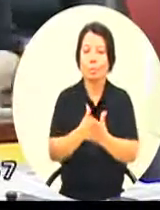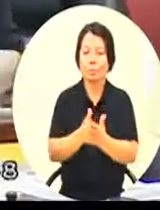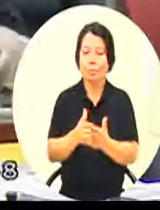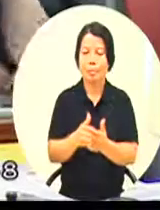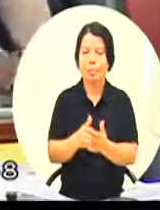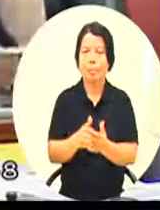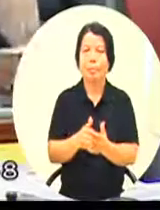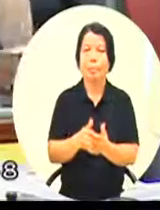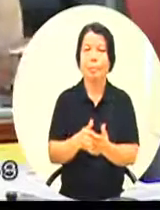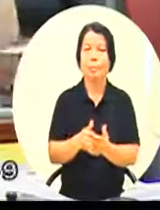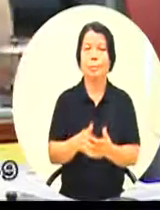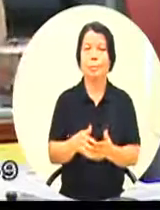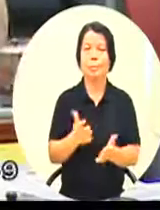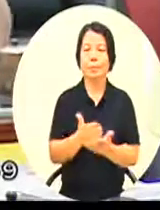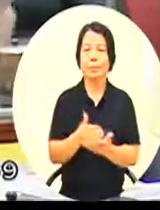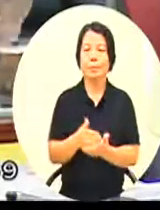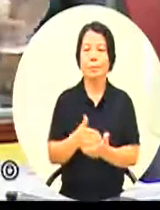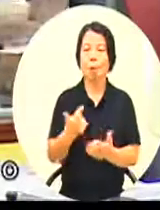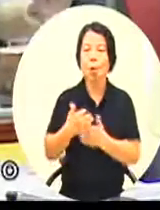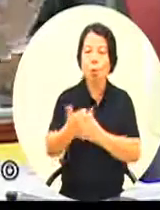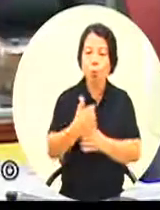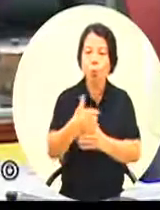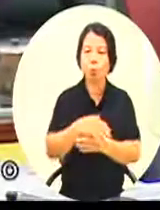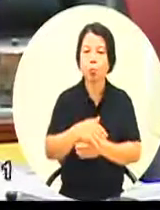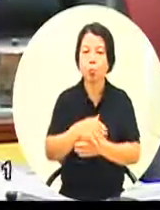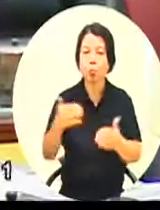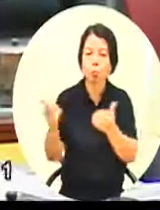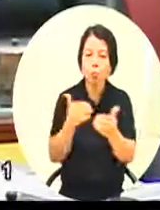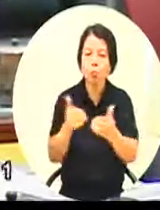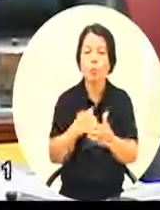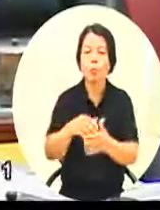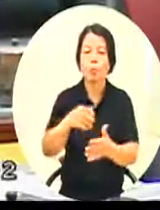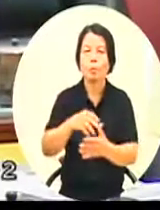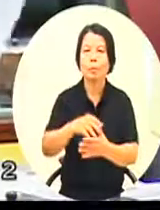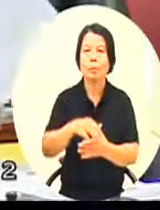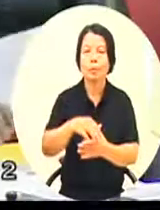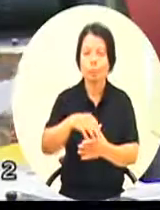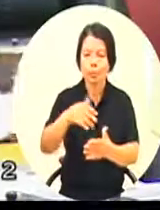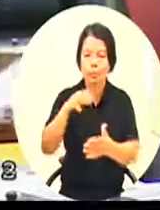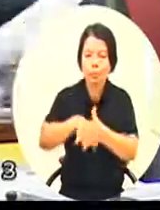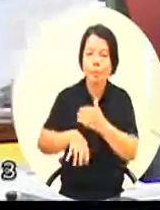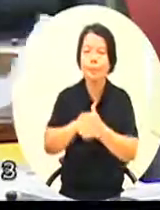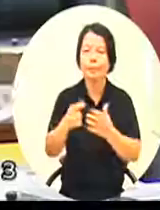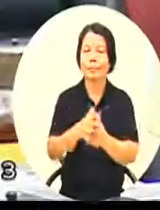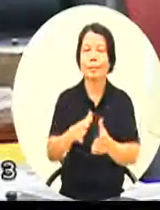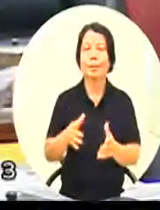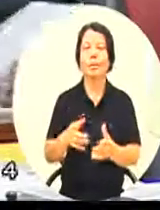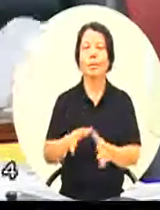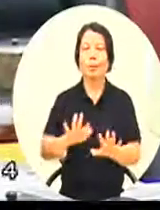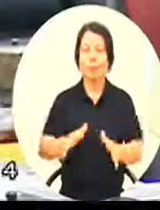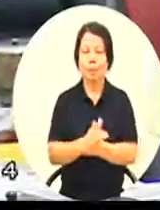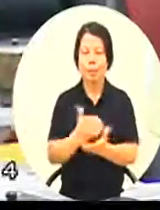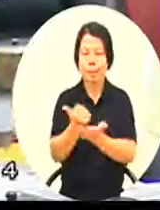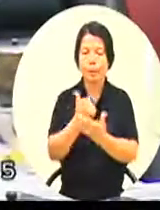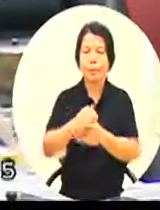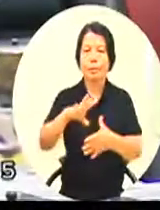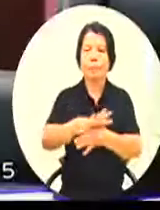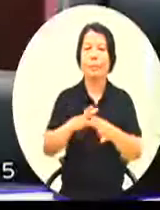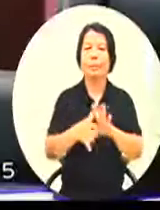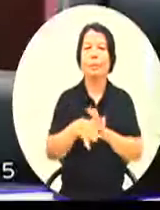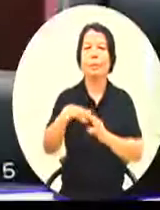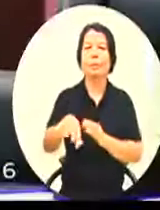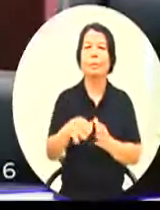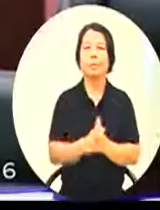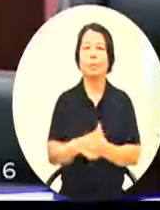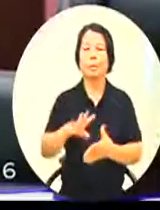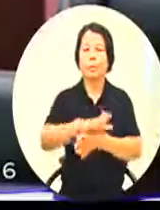要这个质询的内容，所以我就从文化局先开始质询好了。其实本来没有质询那么多，既然